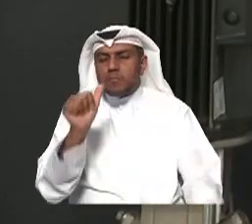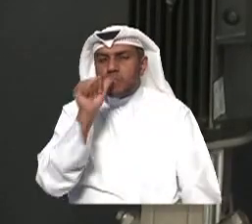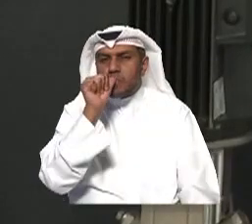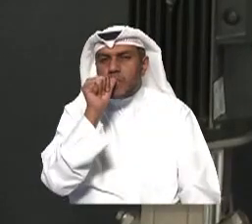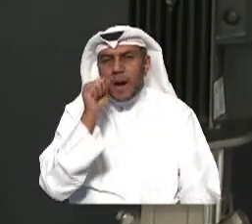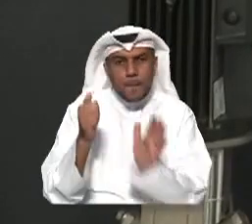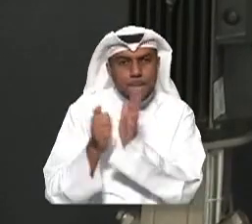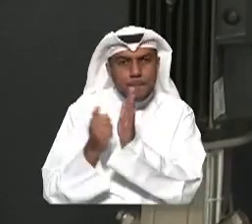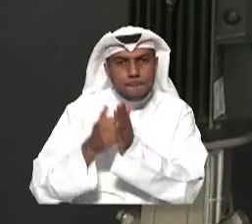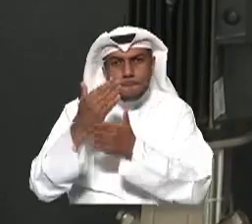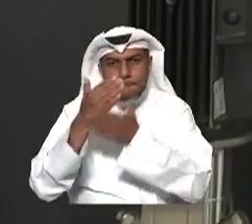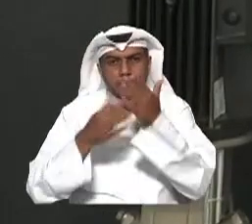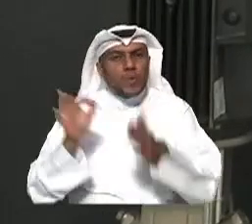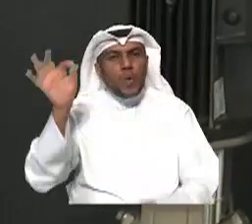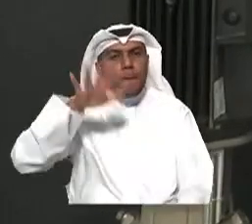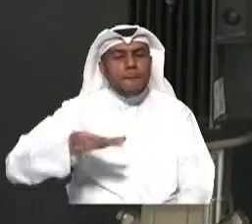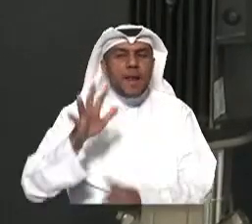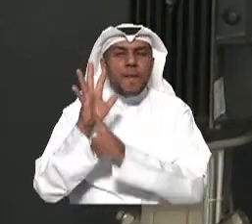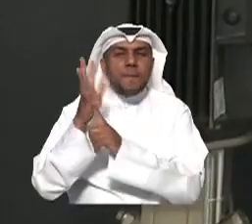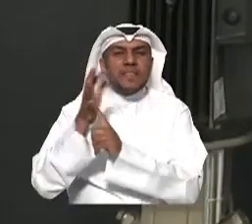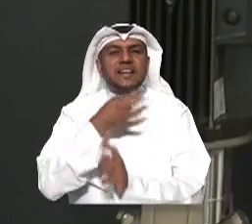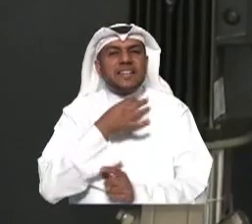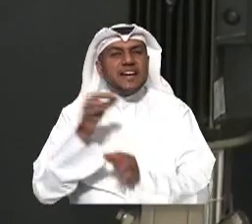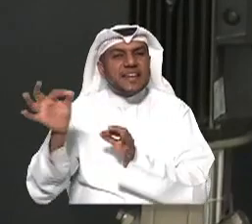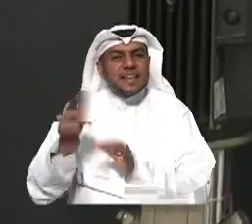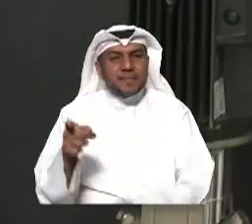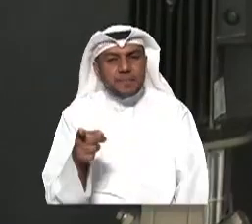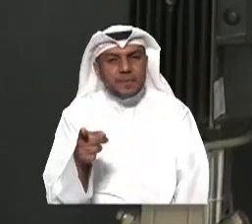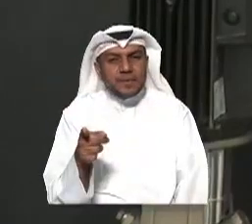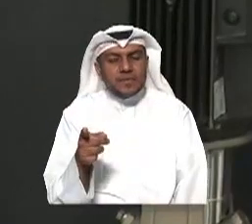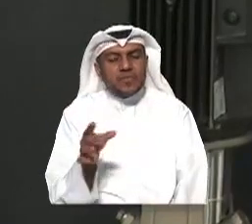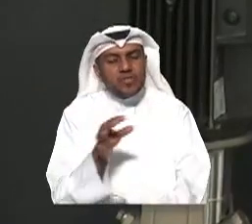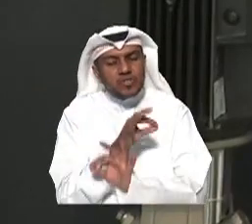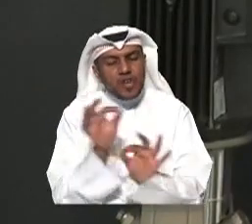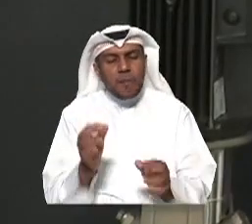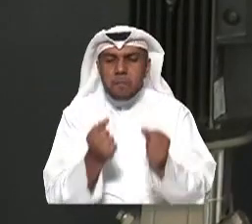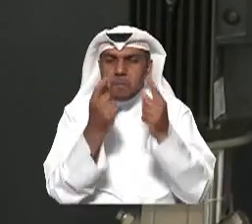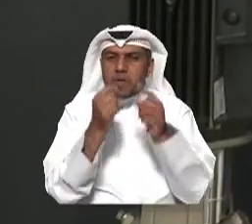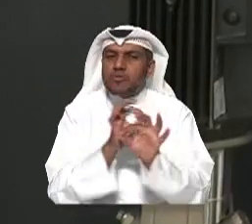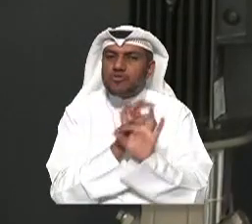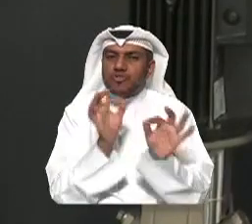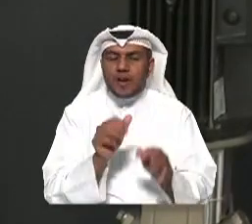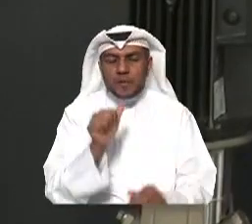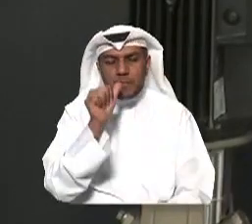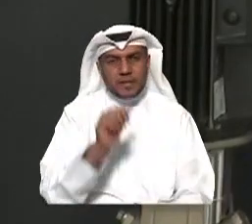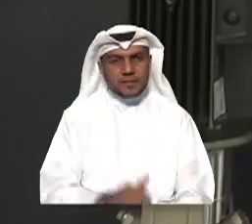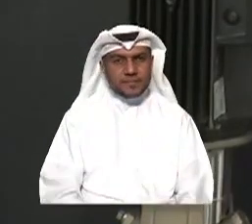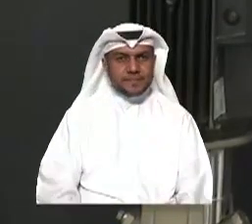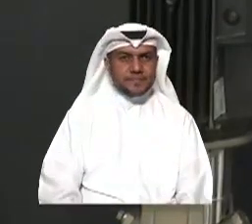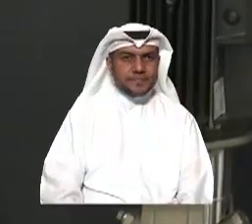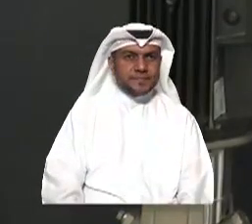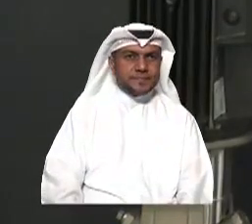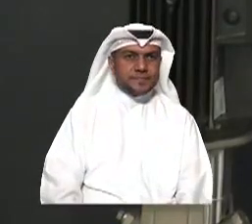الدولة وتلبية احتياجات التنامي السكاني. من المطلع العالي، جيهان حبيب، تلفزيون دولة الكويت.